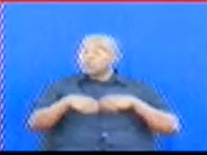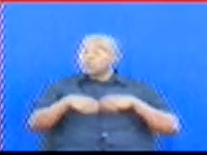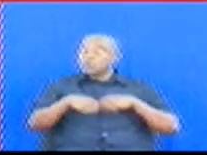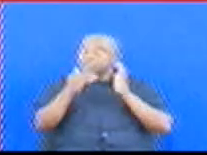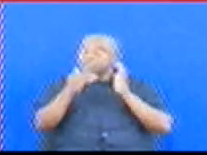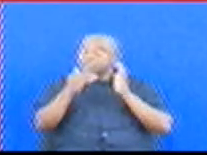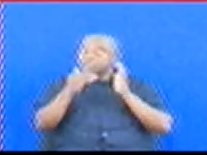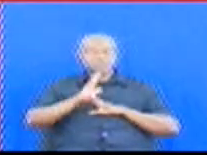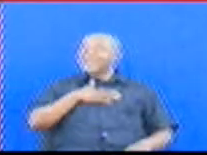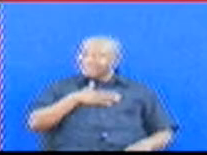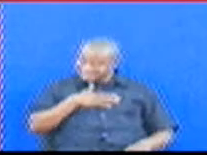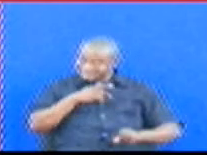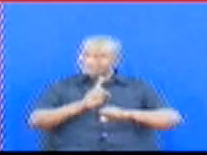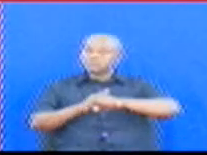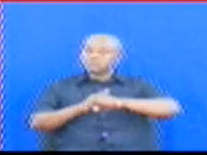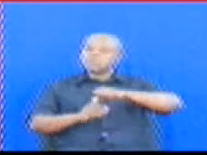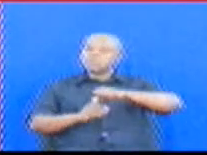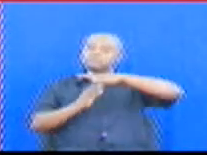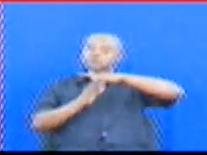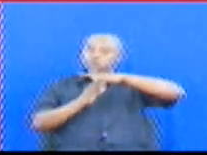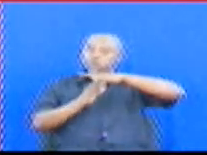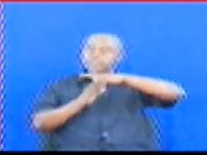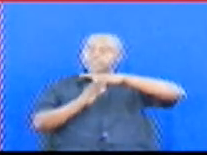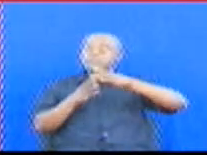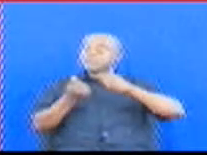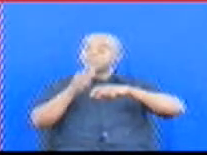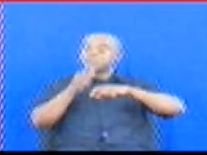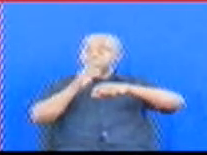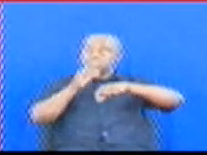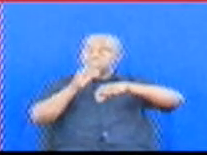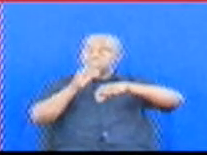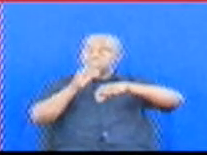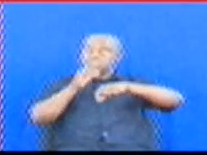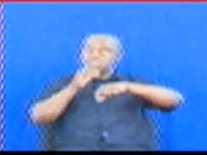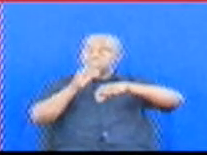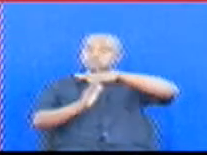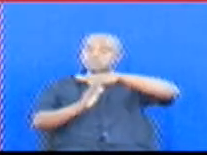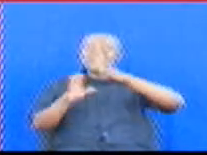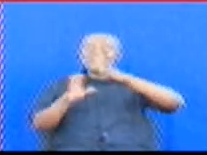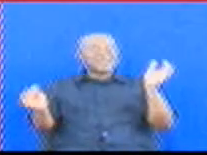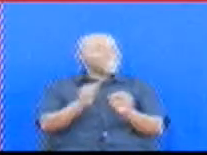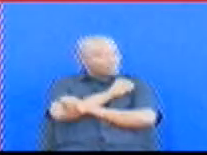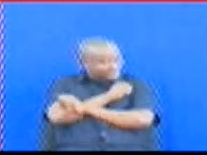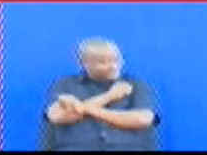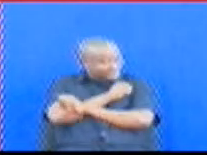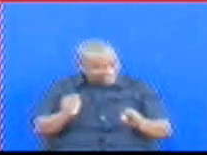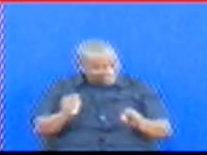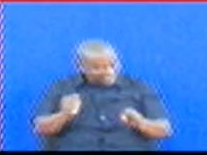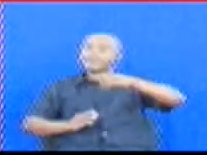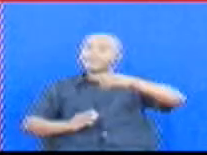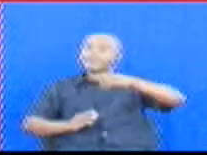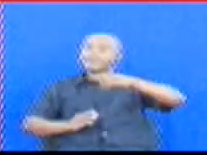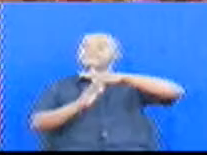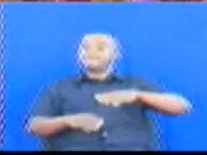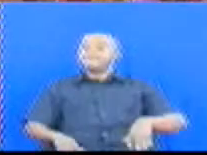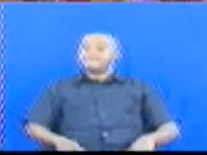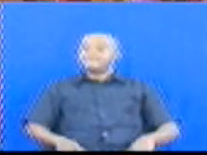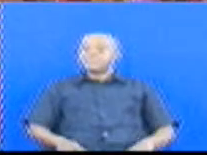nchi. Asante sana. Pia kwa sababu sheria hizi zipo mahakamani na haziwezi kwenda mbele. Muda wako umekwisha.